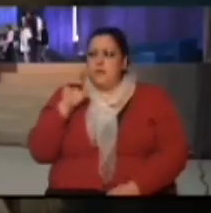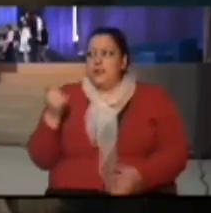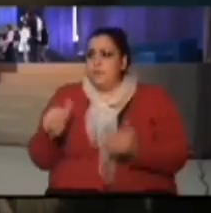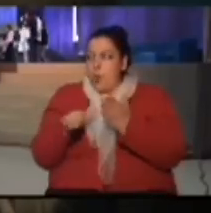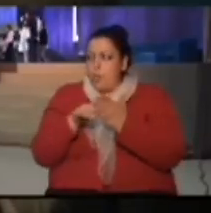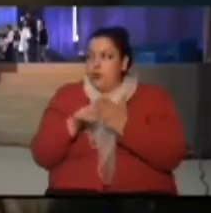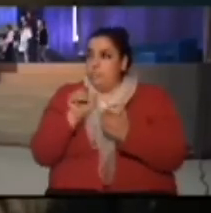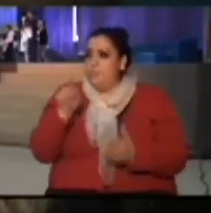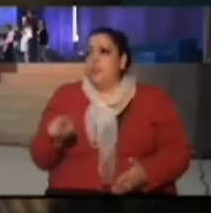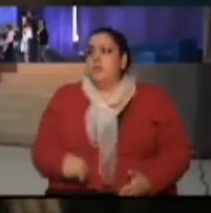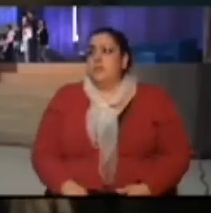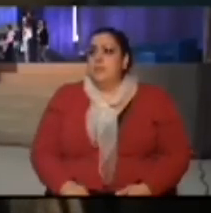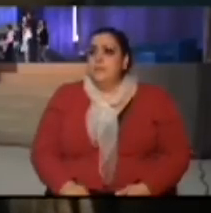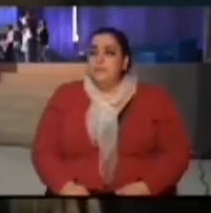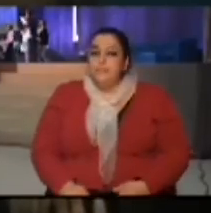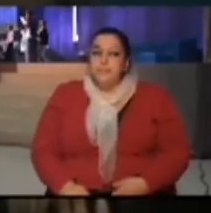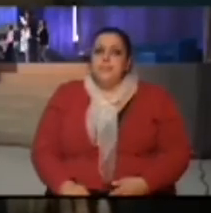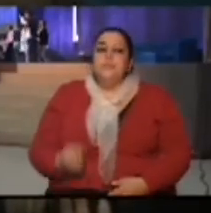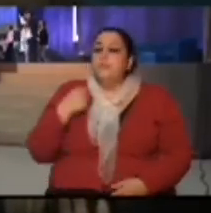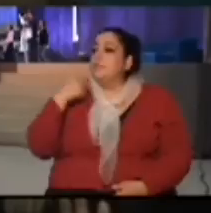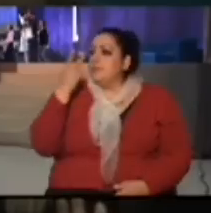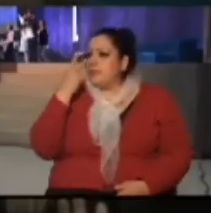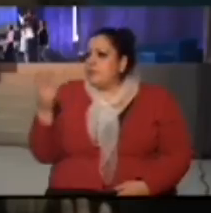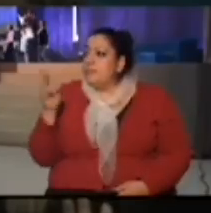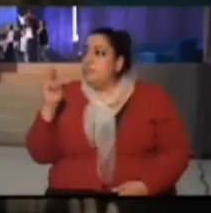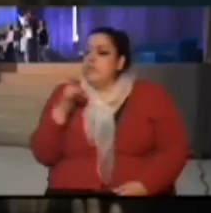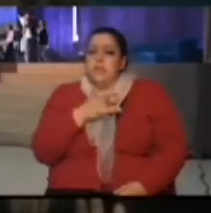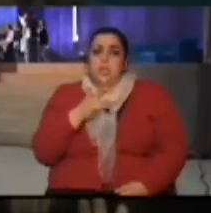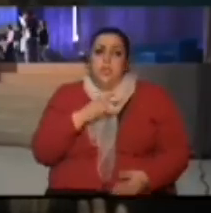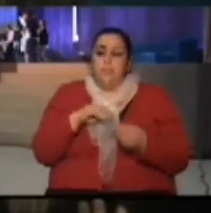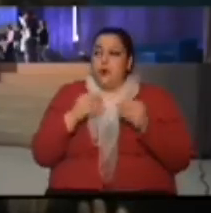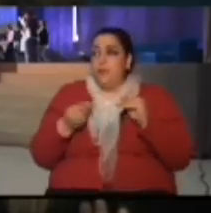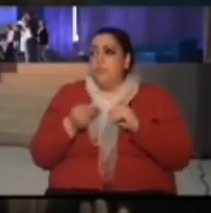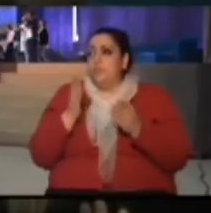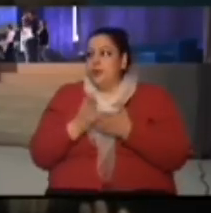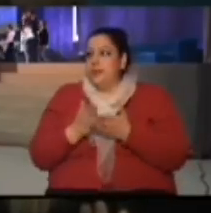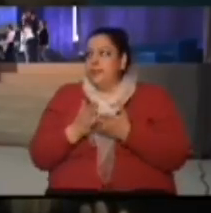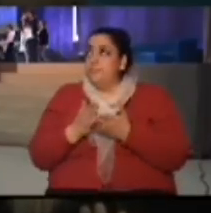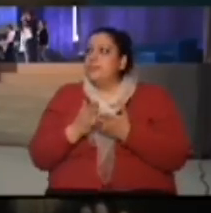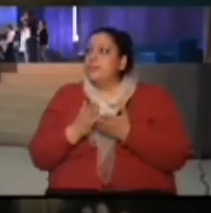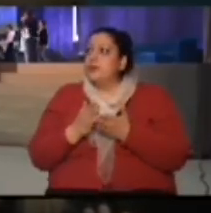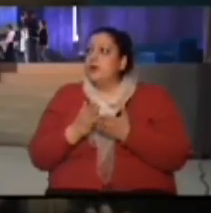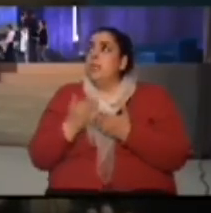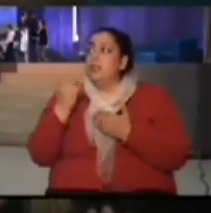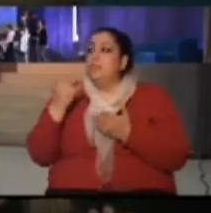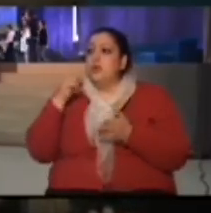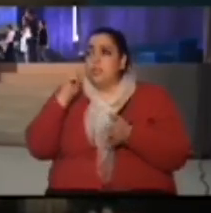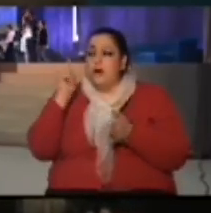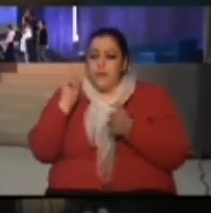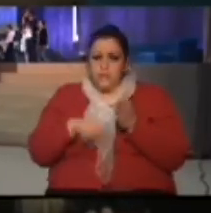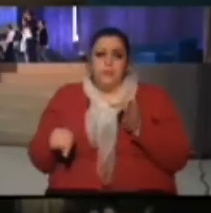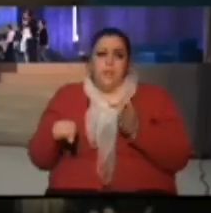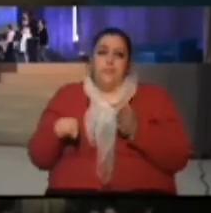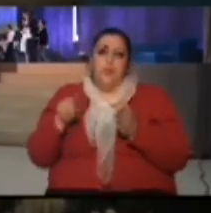պահին։ Ես տեսնում եմ, ինչ-որ մեկը սրտի խնդիր ունի։ Ես հավատում եմ հիմա։